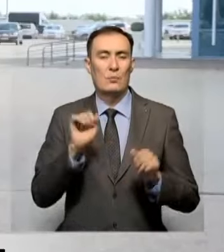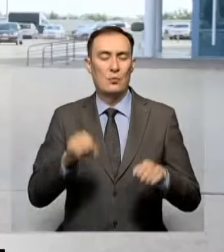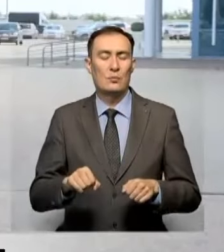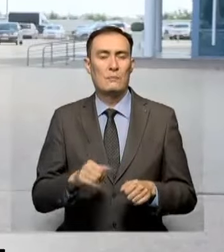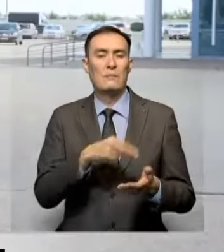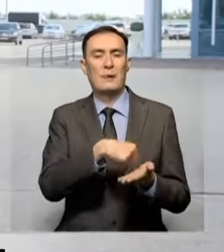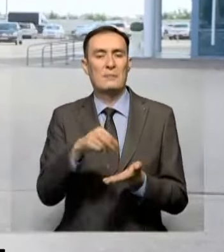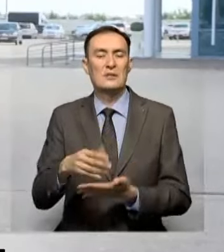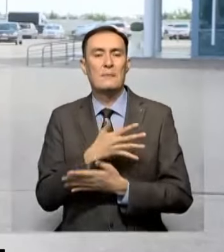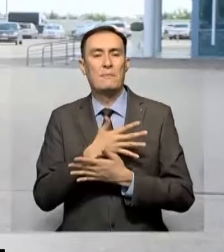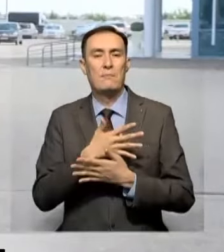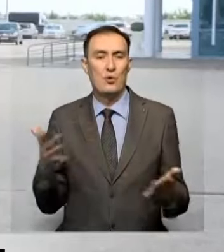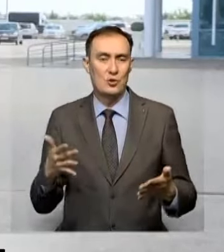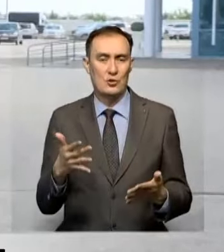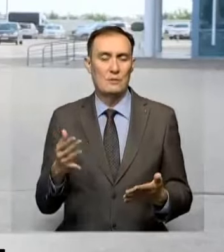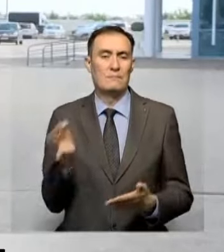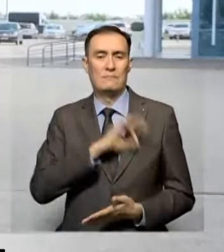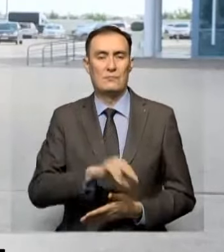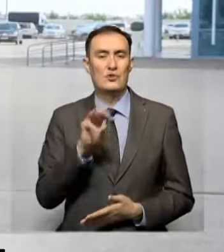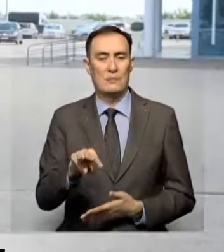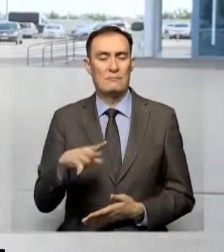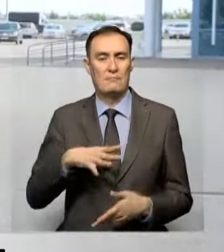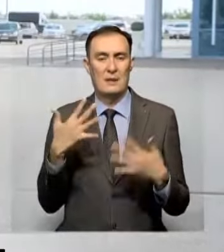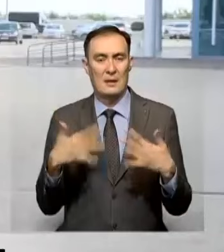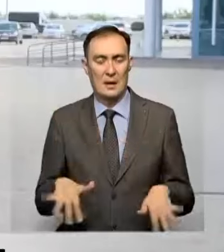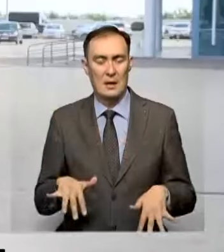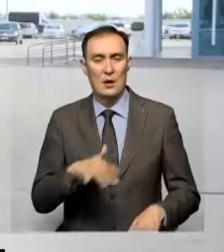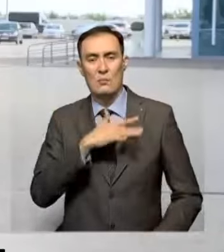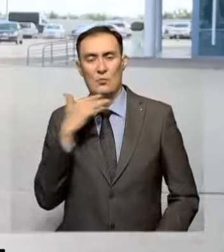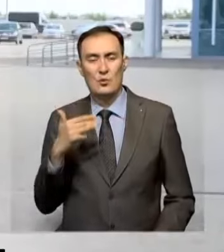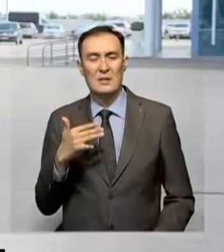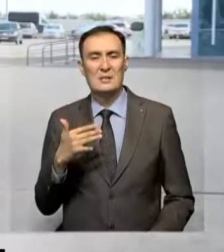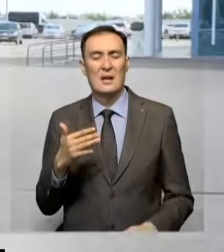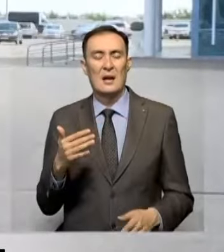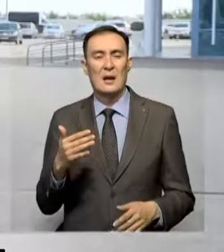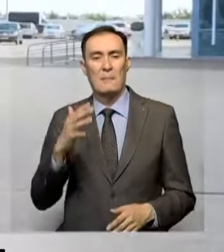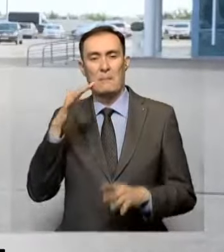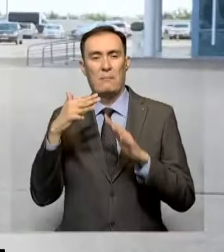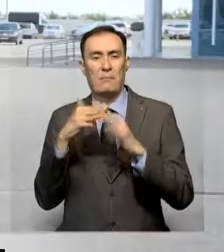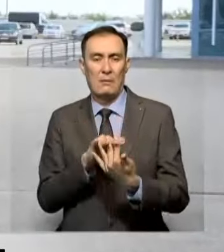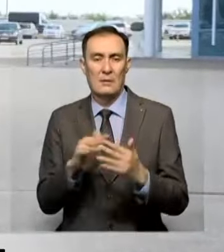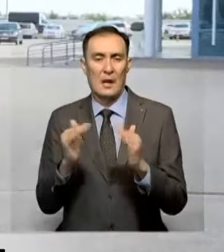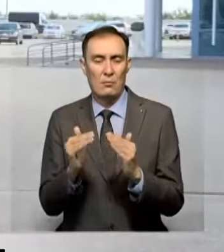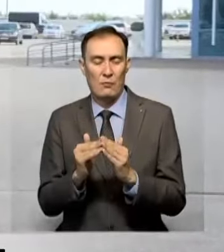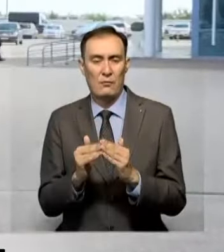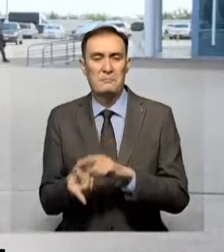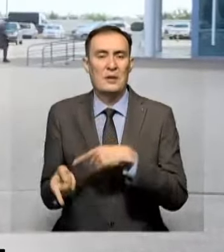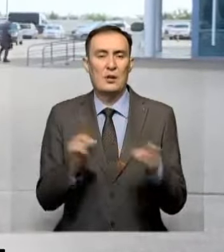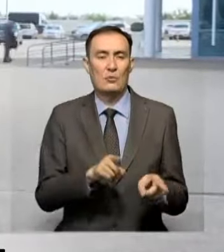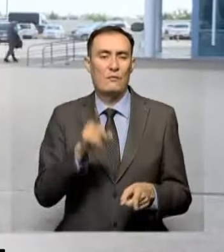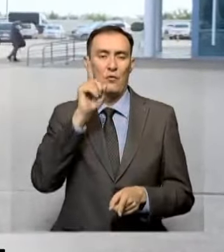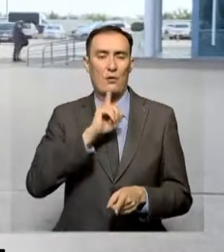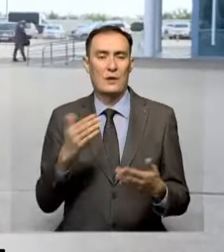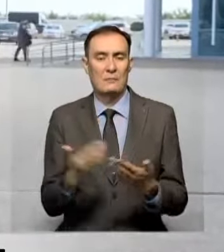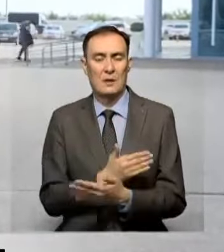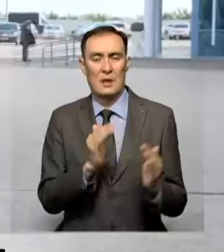приобрести больше, чем они потеряли. То есть после многие из саманных домов переедут в хорошие, комфортабельные, современные